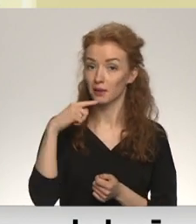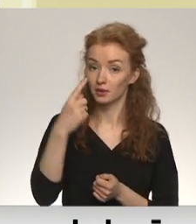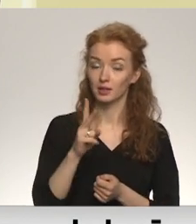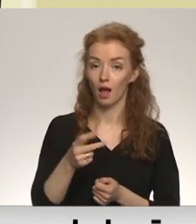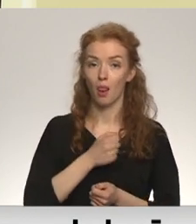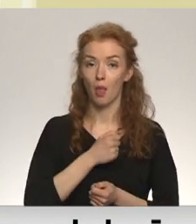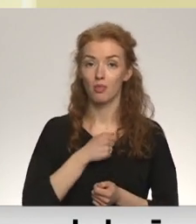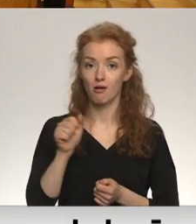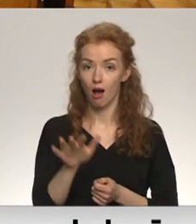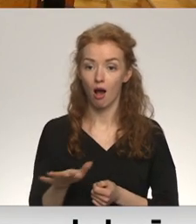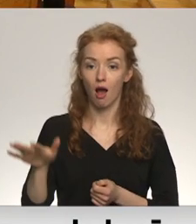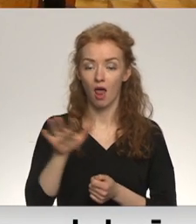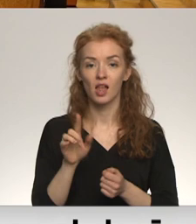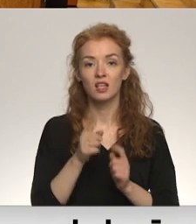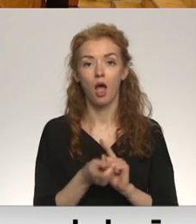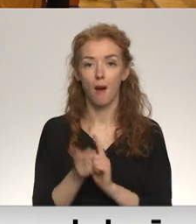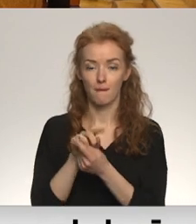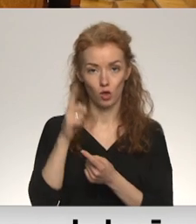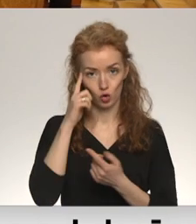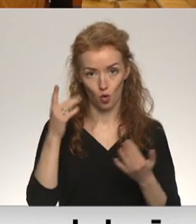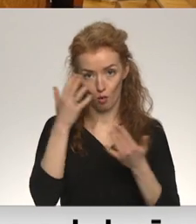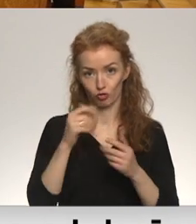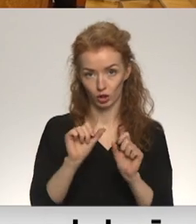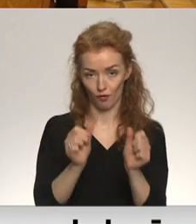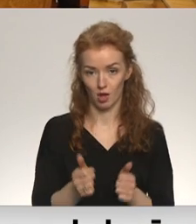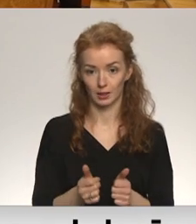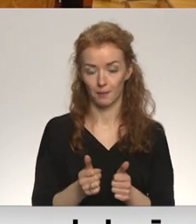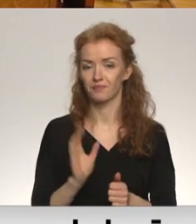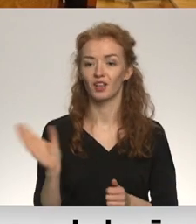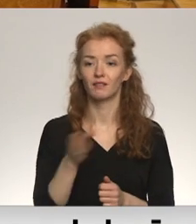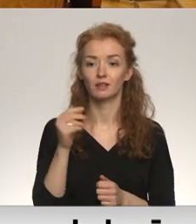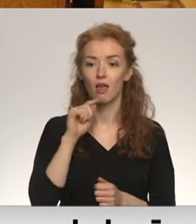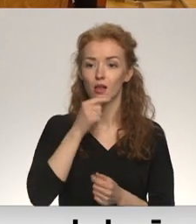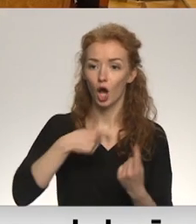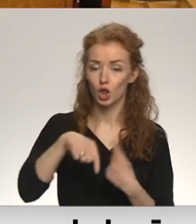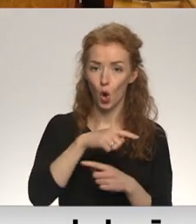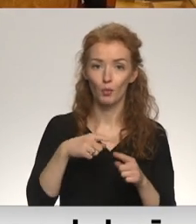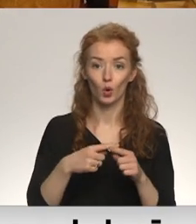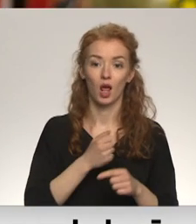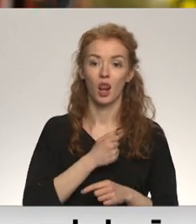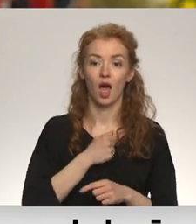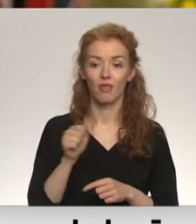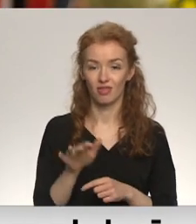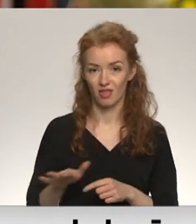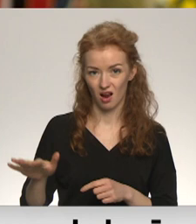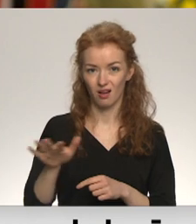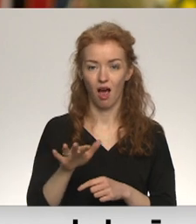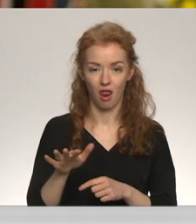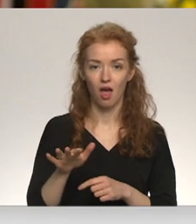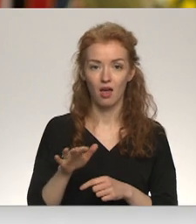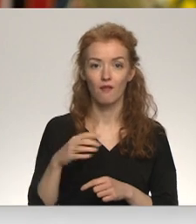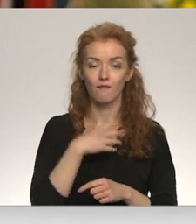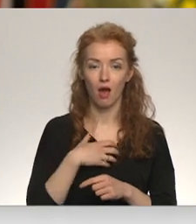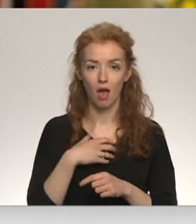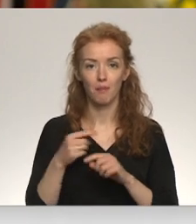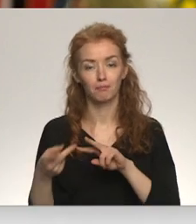Latgalē daudziem ir jāmaina domas. Tas nozīmē, ka visa ekonomika, un Latgalē tas varbūt ir svarīgāk vēl nekā citur, ir jāorientē